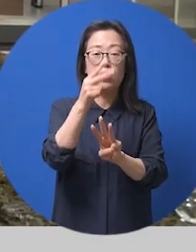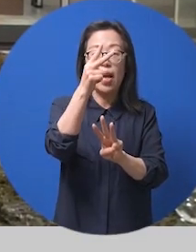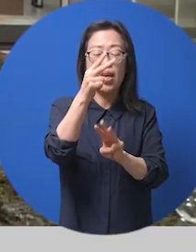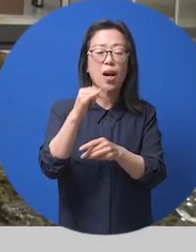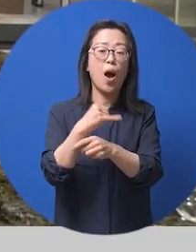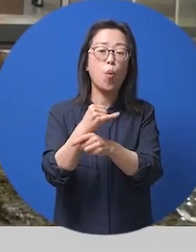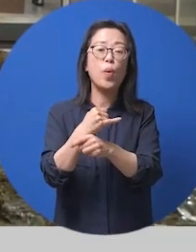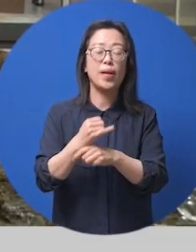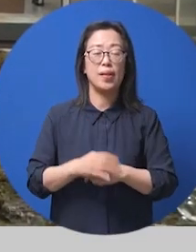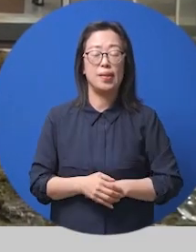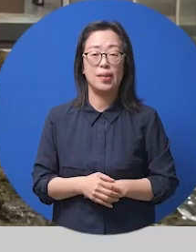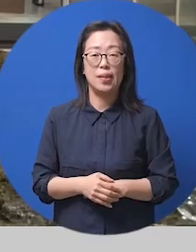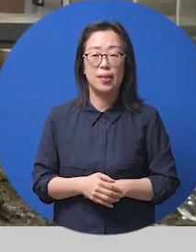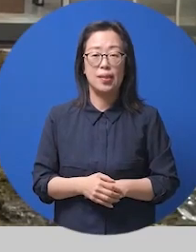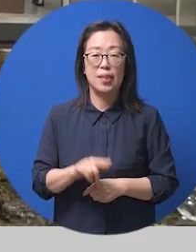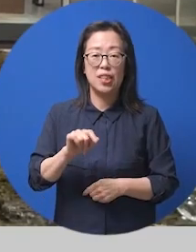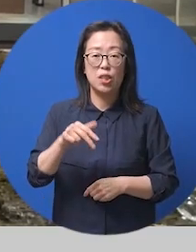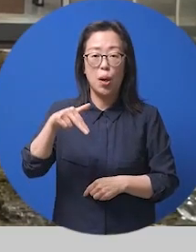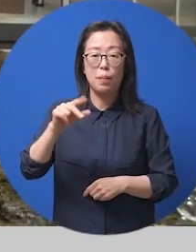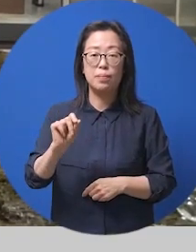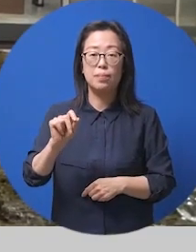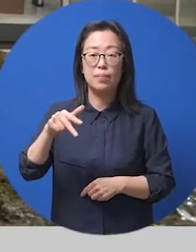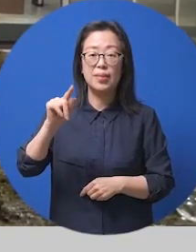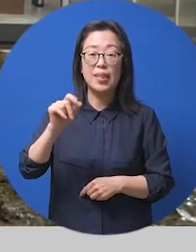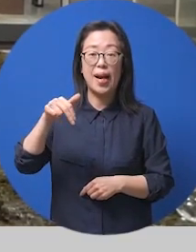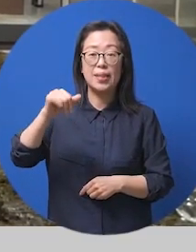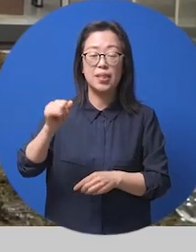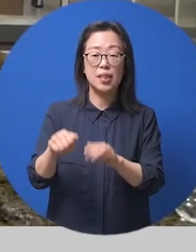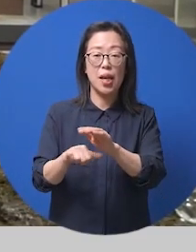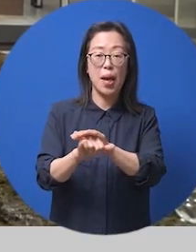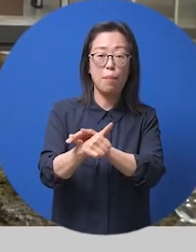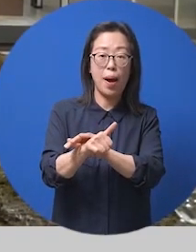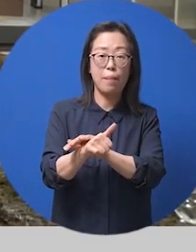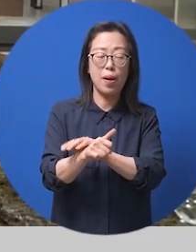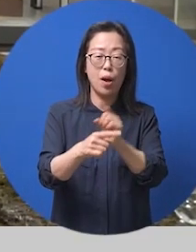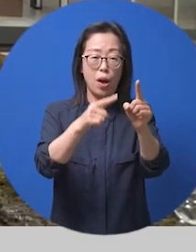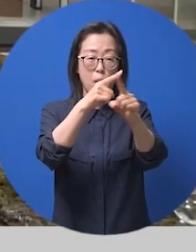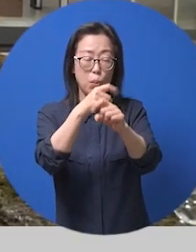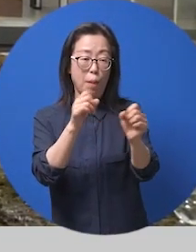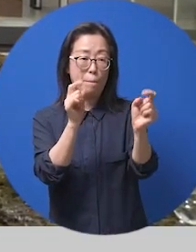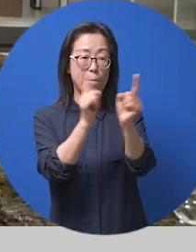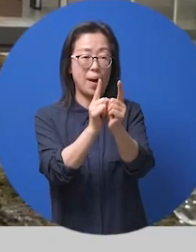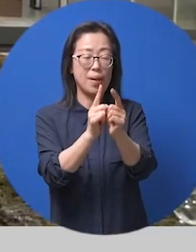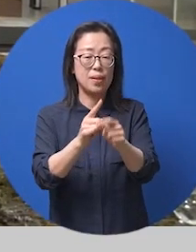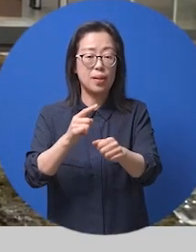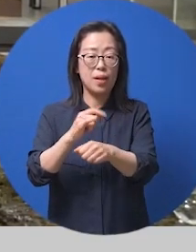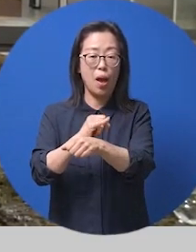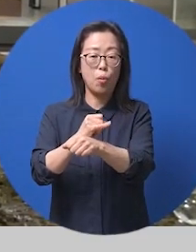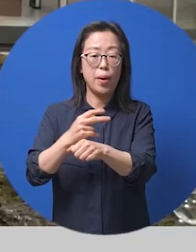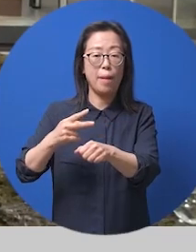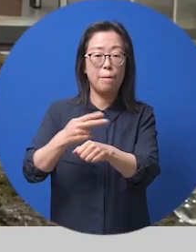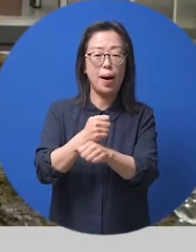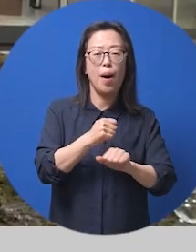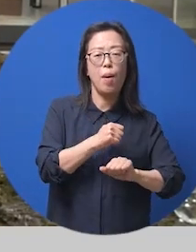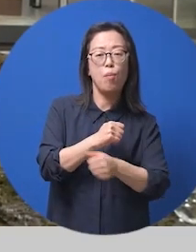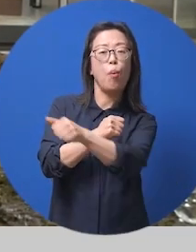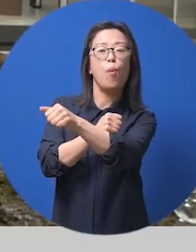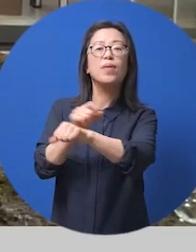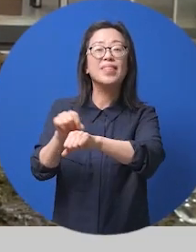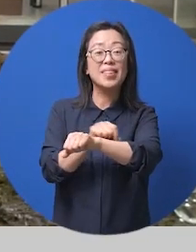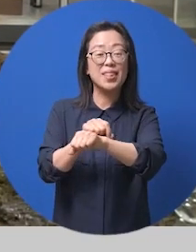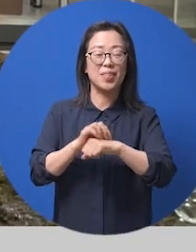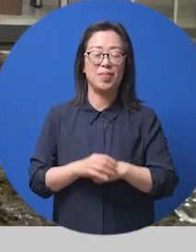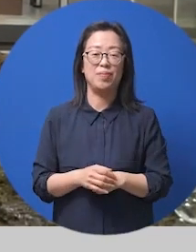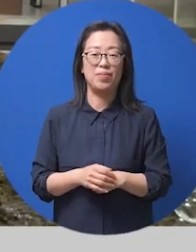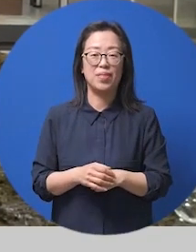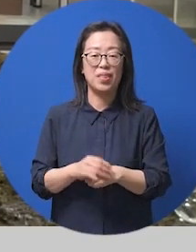것이 특징입니다. 이러한 장지뱀의 경우 자연에서 천적을 마주쳤을 때 꼬리를 자르고 도망간다는 특성을 가지고